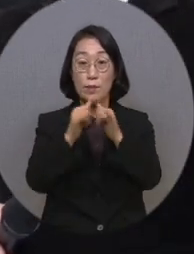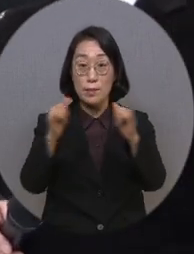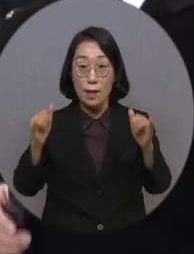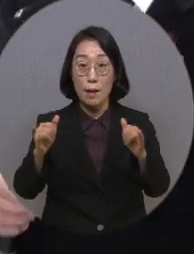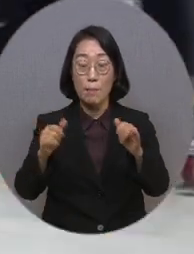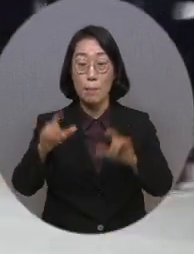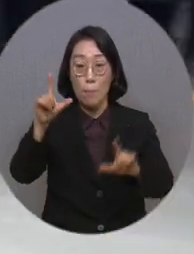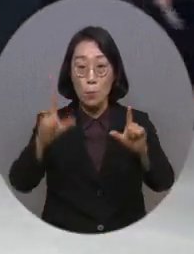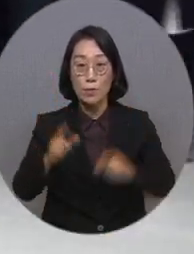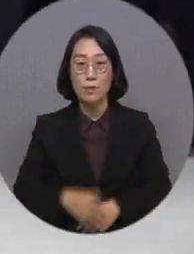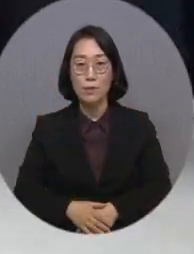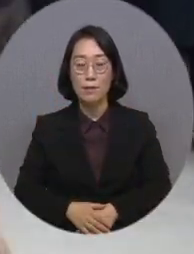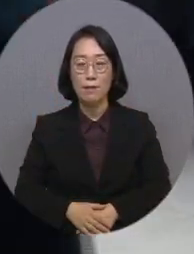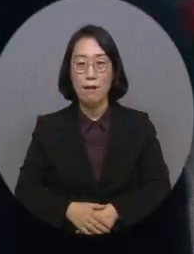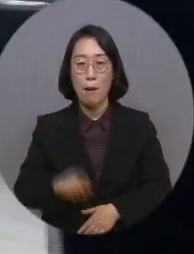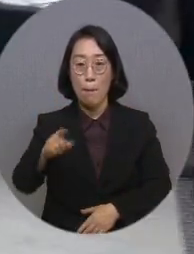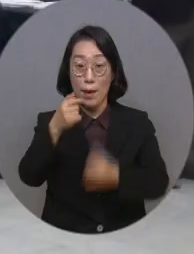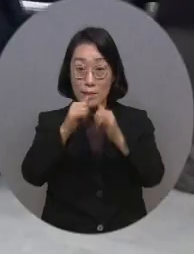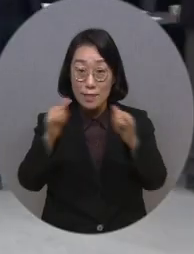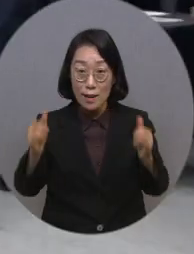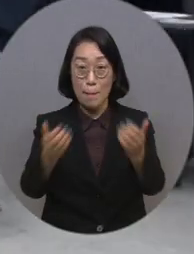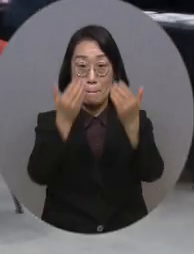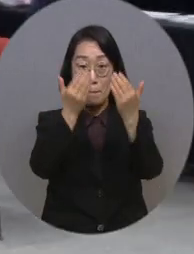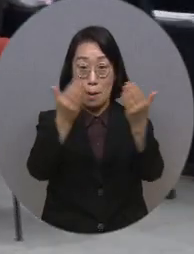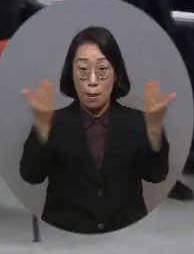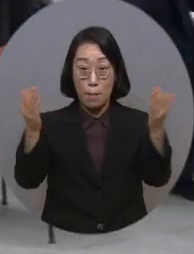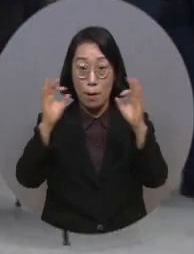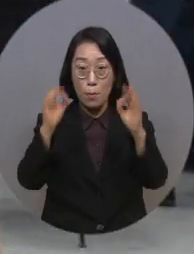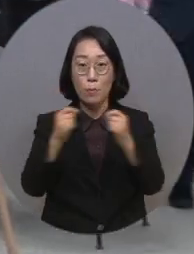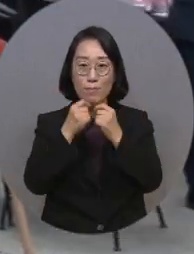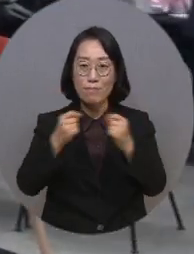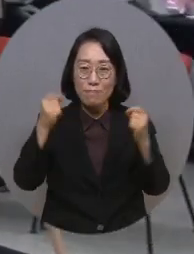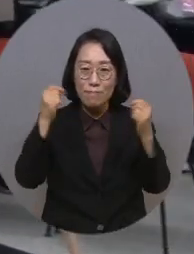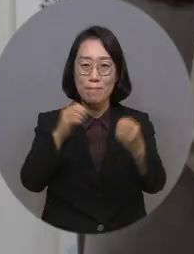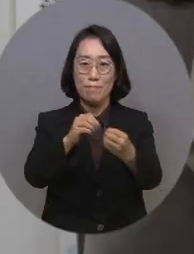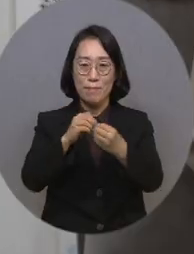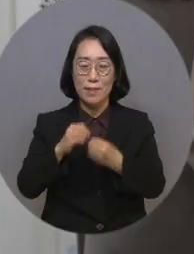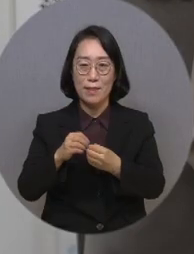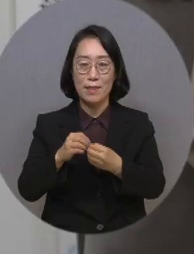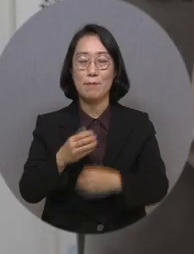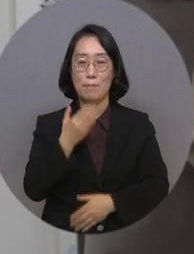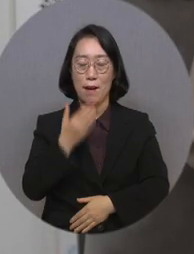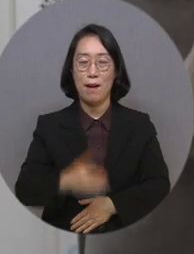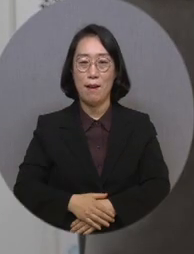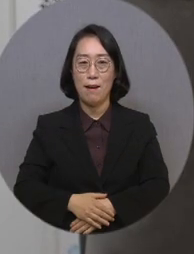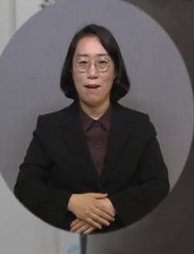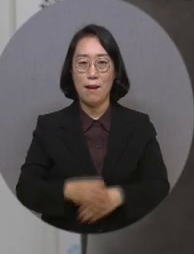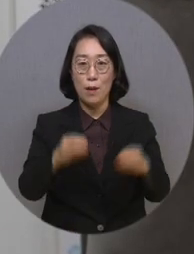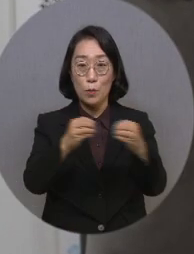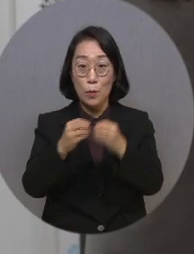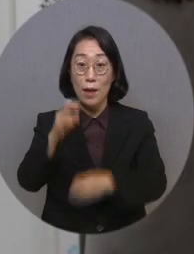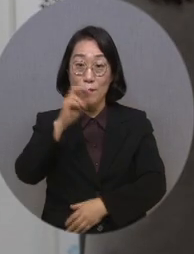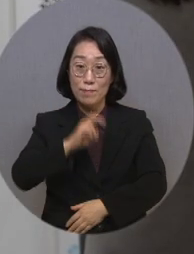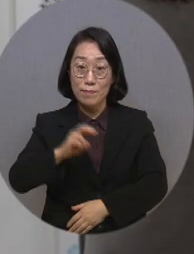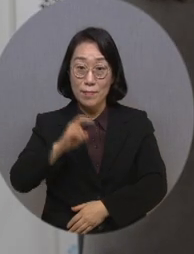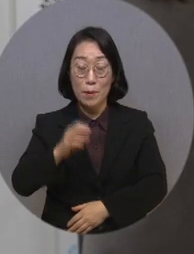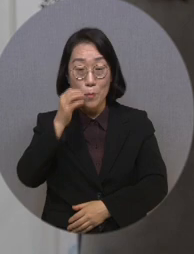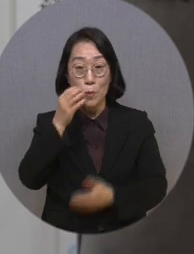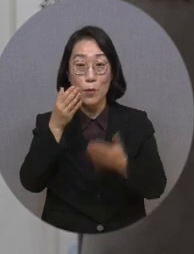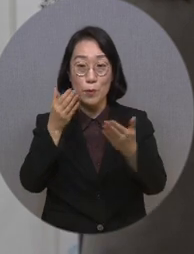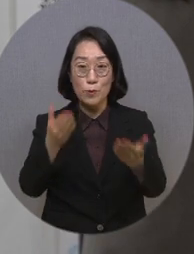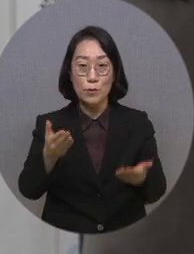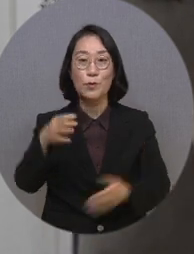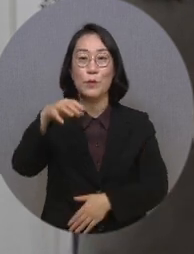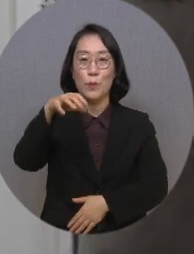관람객들의 모습에도 백인의 작가들이 전하는 따뜻한 미소가 담겨 있습니다. 글씨에 노래를 담아 하고 싶은